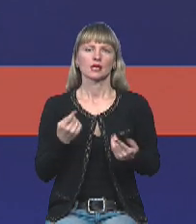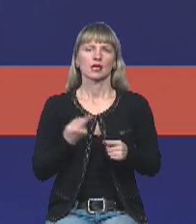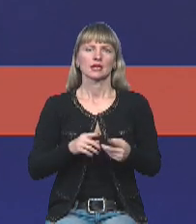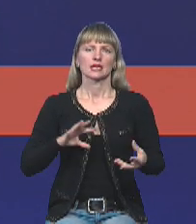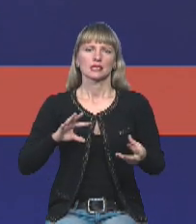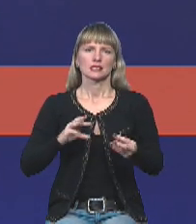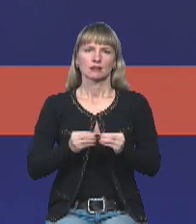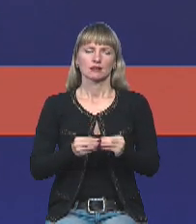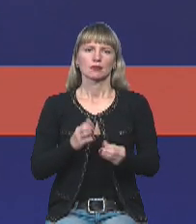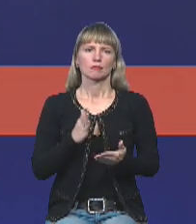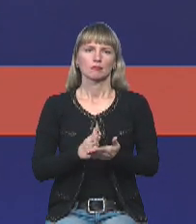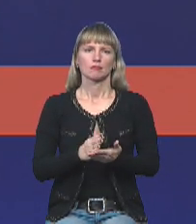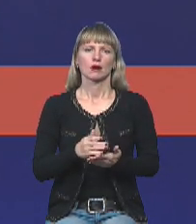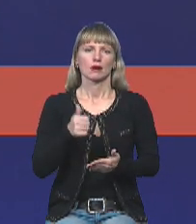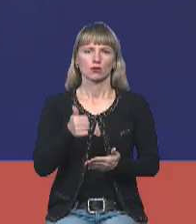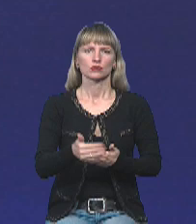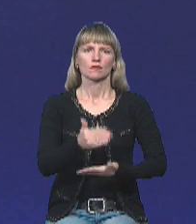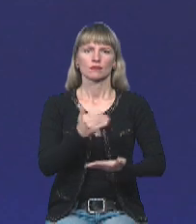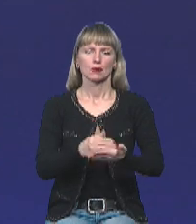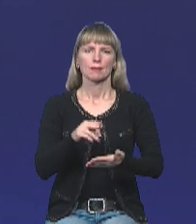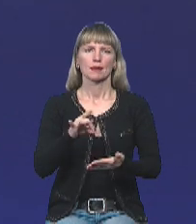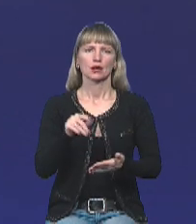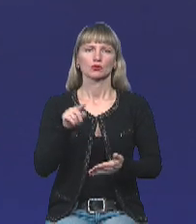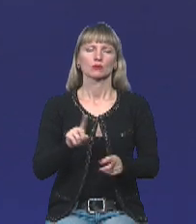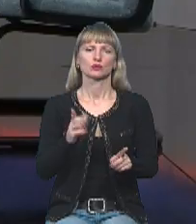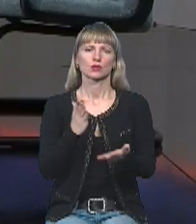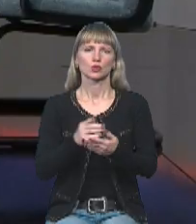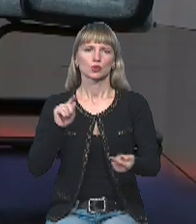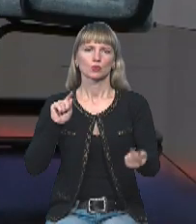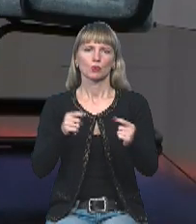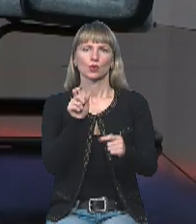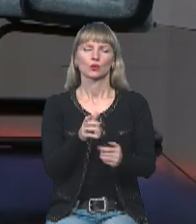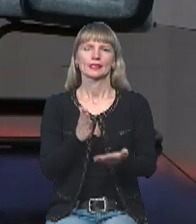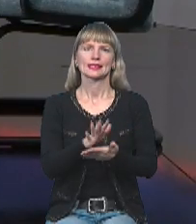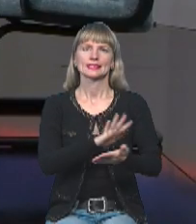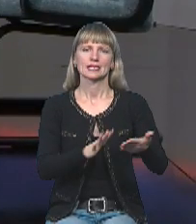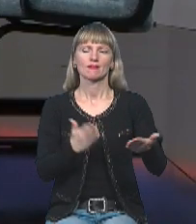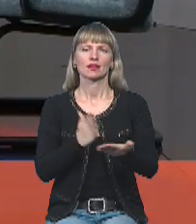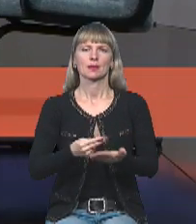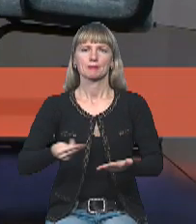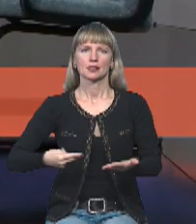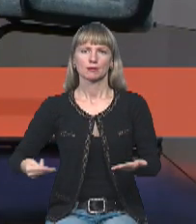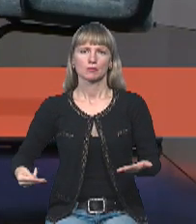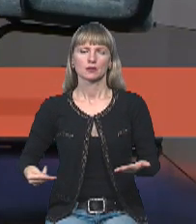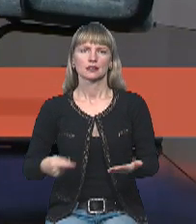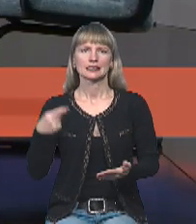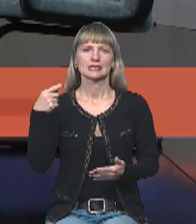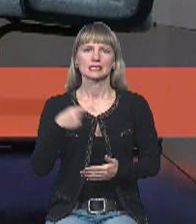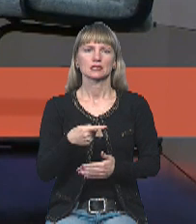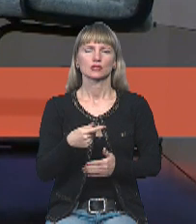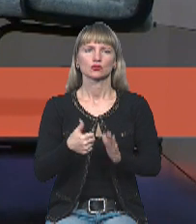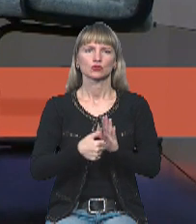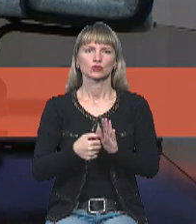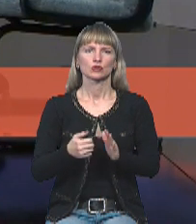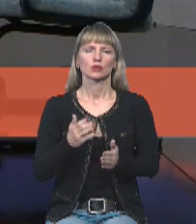звіт, він має позитивний висновок при тому, що є супротив людей, є заяви, є підписи, є 1600... Є